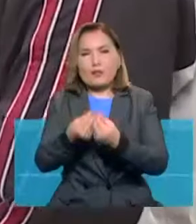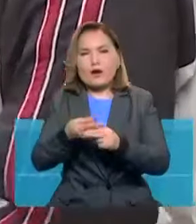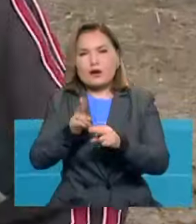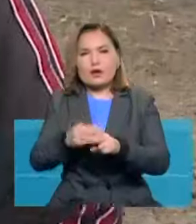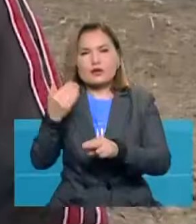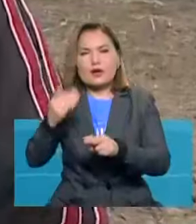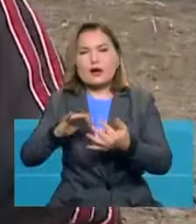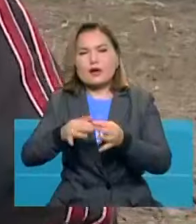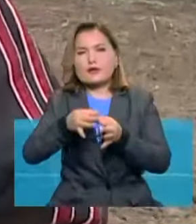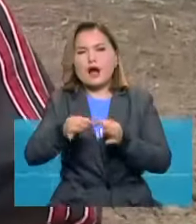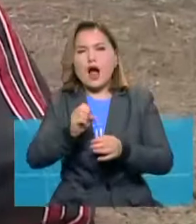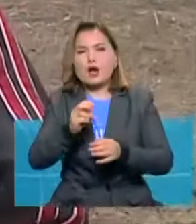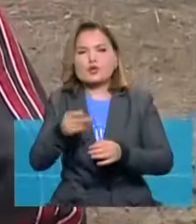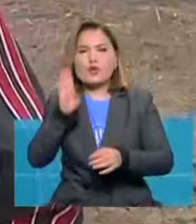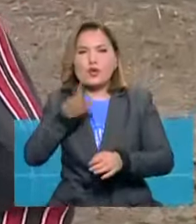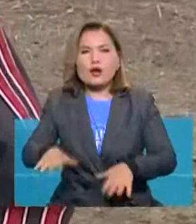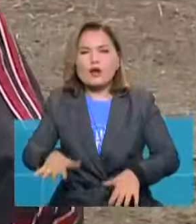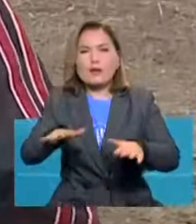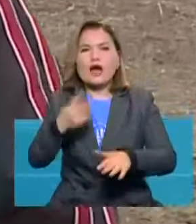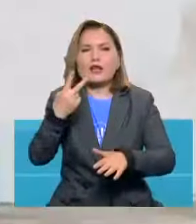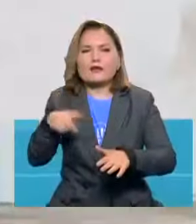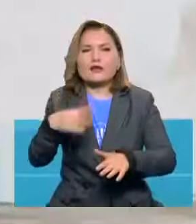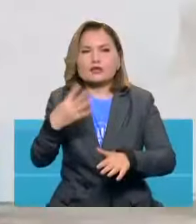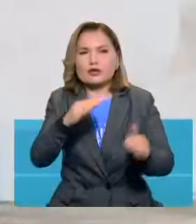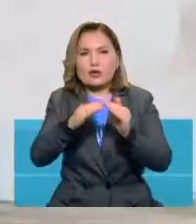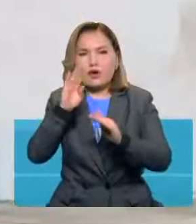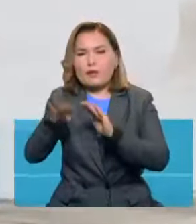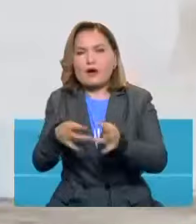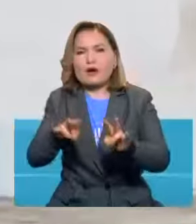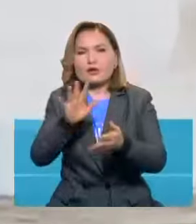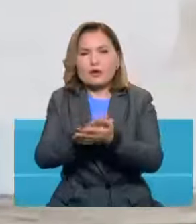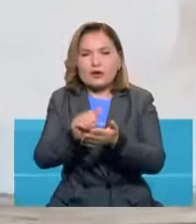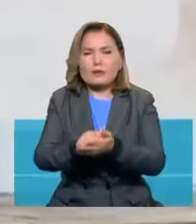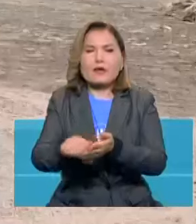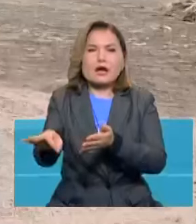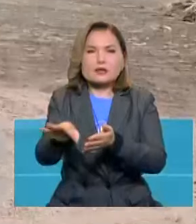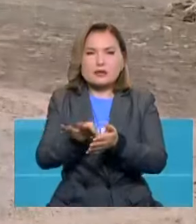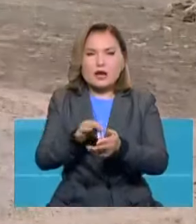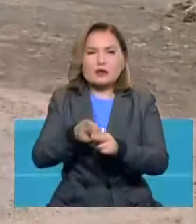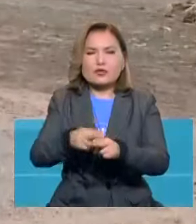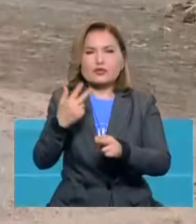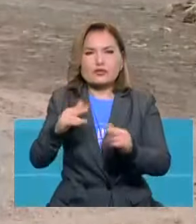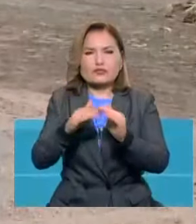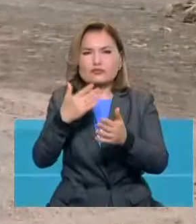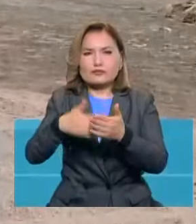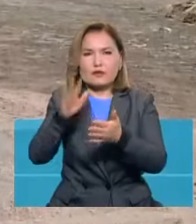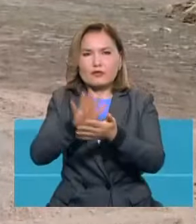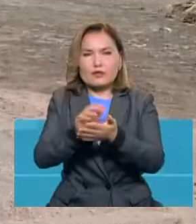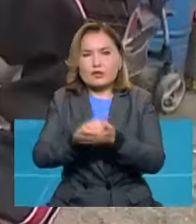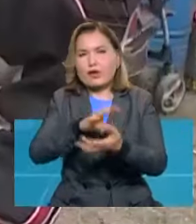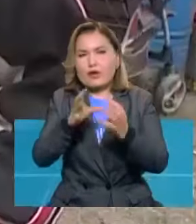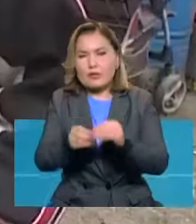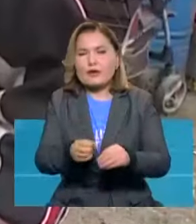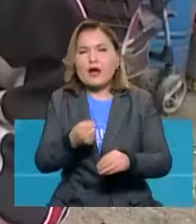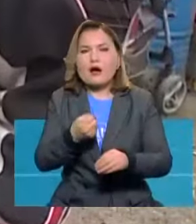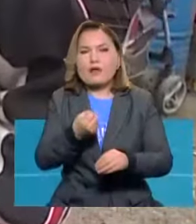села Аксу. Река Шубашай-Нура подтопила здесь 24 дома. Жилье, в котором жили сразу три поколения, восстановлению не подлежит. Им, а также еще нескольким